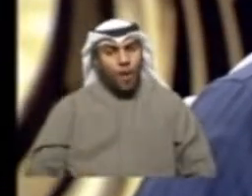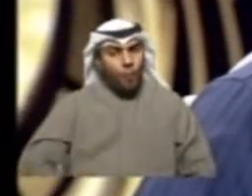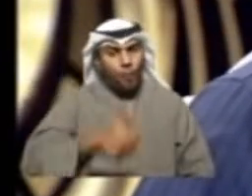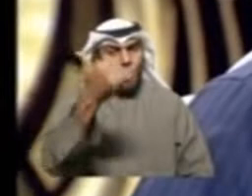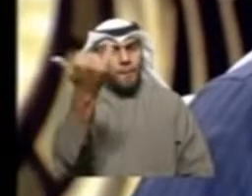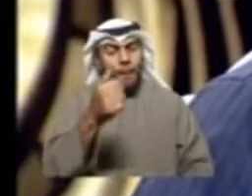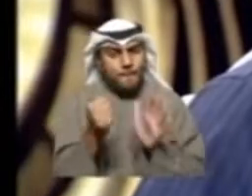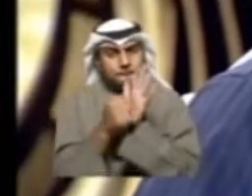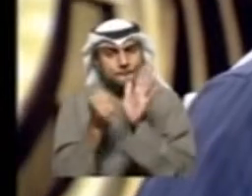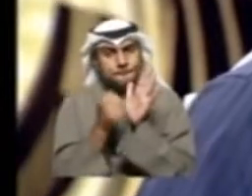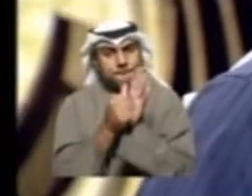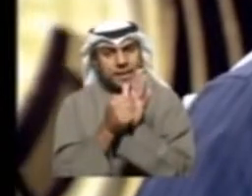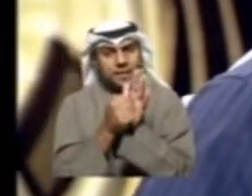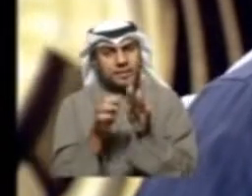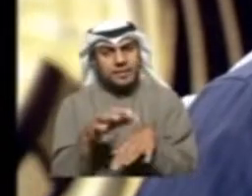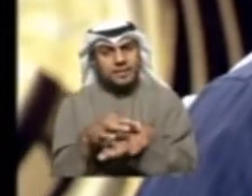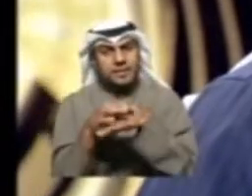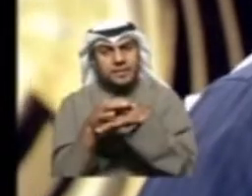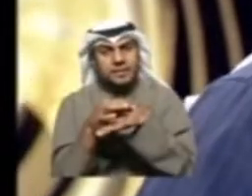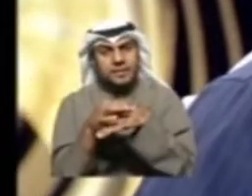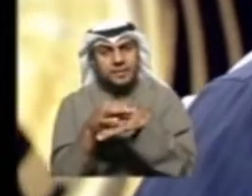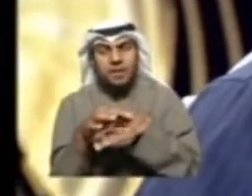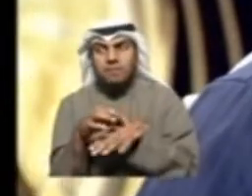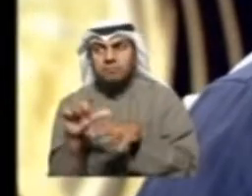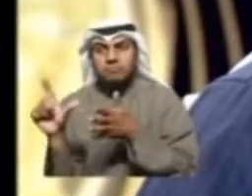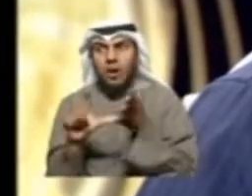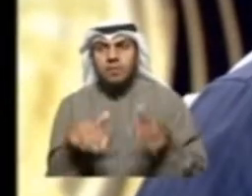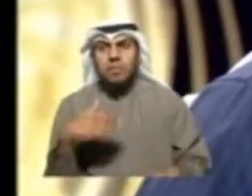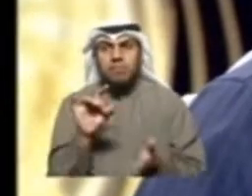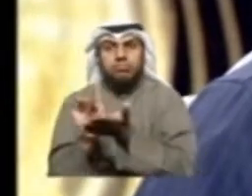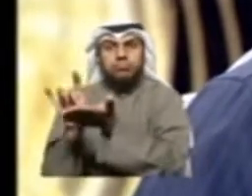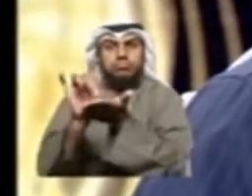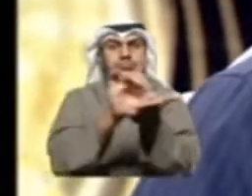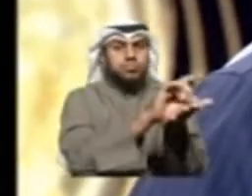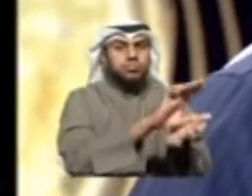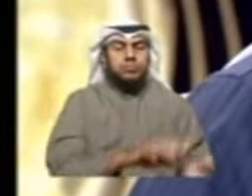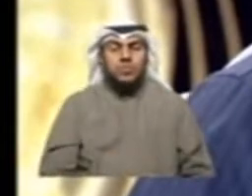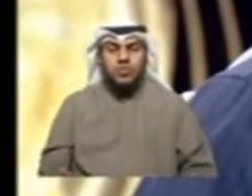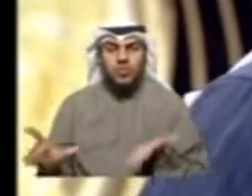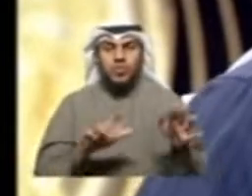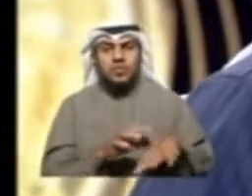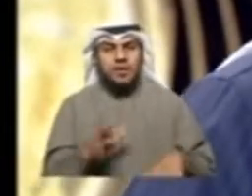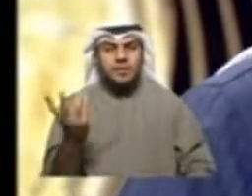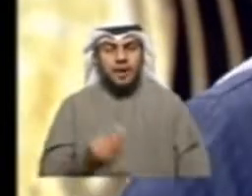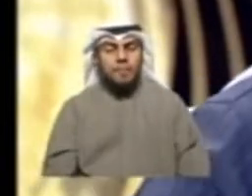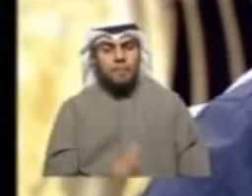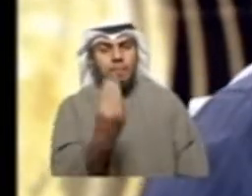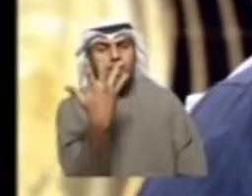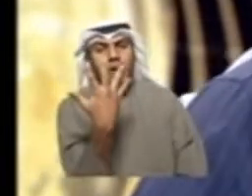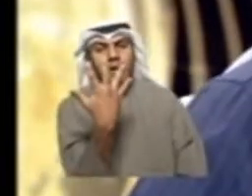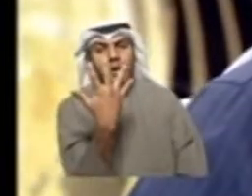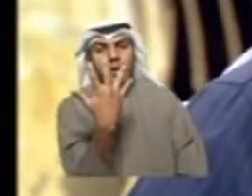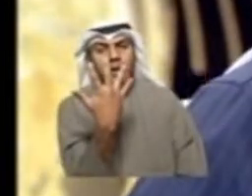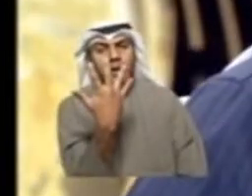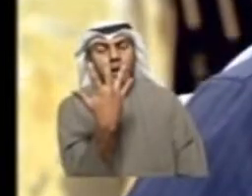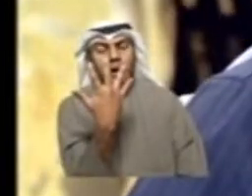والبنية التحتية للمهجرين العراقيين من داعش. العراقيين هجر حوالي 5 ملايين في داخل